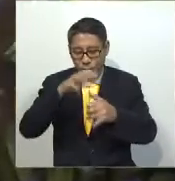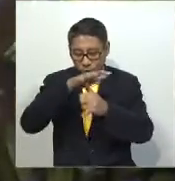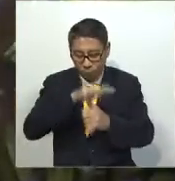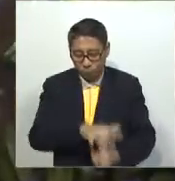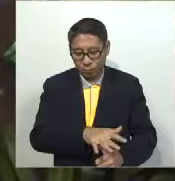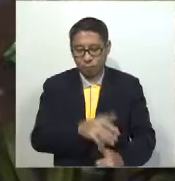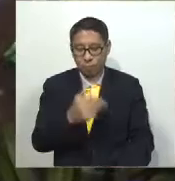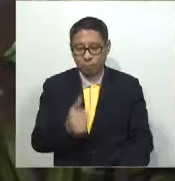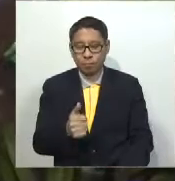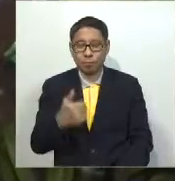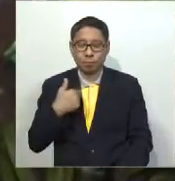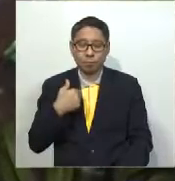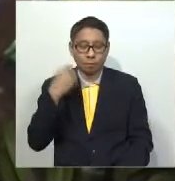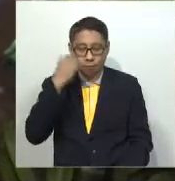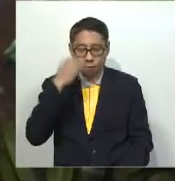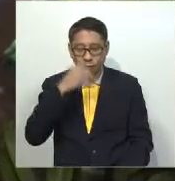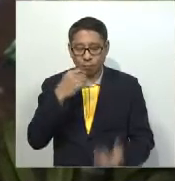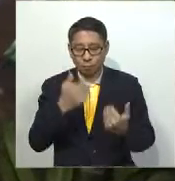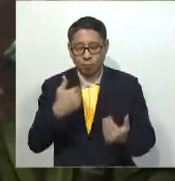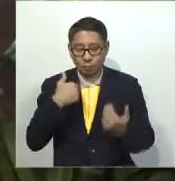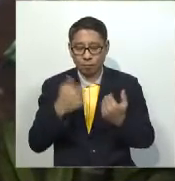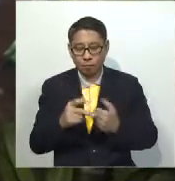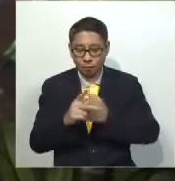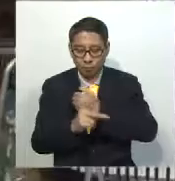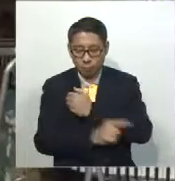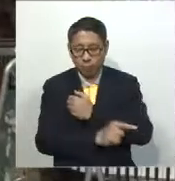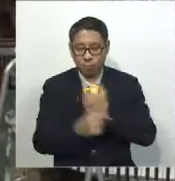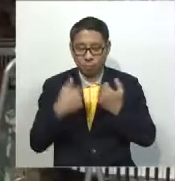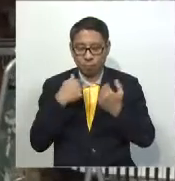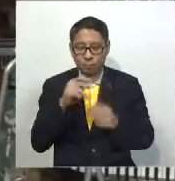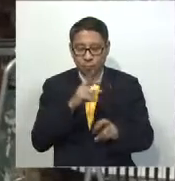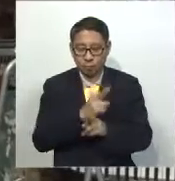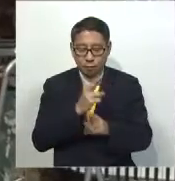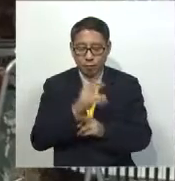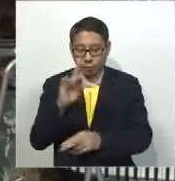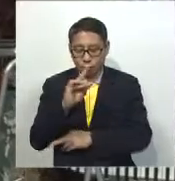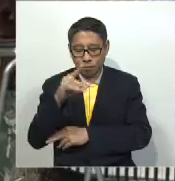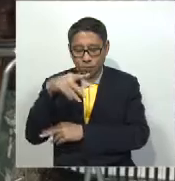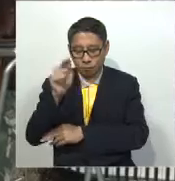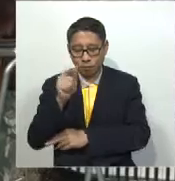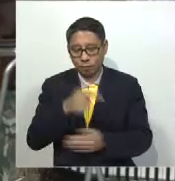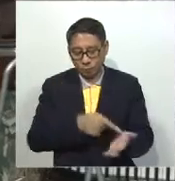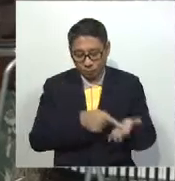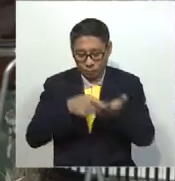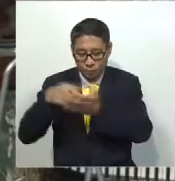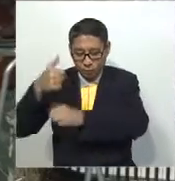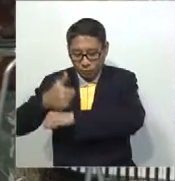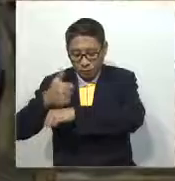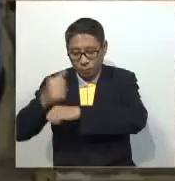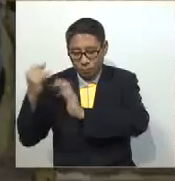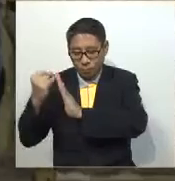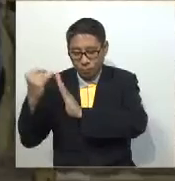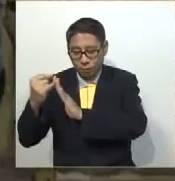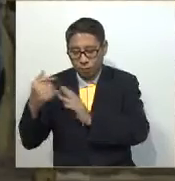ดี ในทุกวันนี้เขตรักษาพันธุ์สัตว์ป่าของพนมดงรักนะครับกำลังเสนอท่านผู้ว่าราชการจังหวัดแต่งตั้